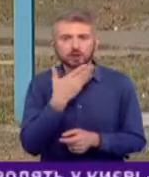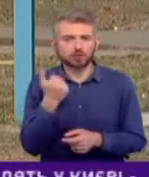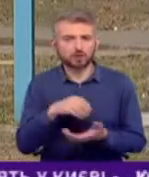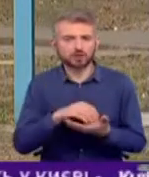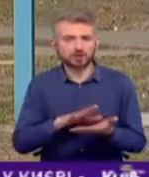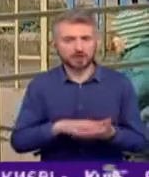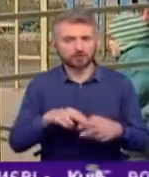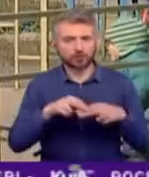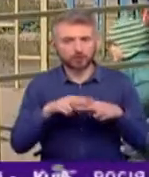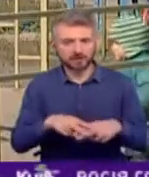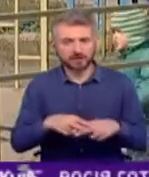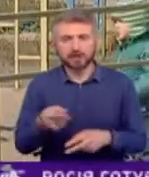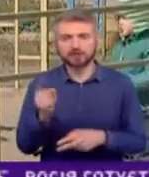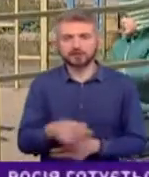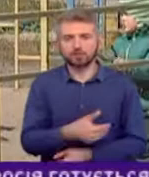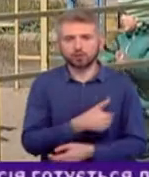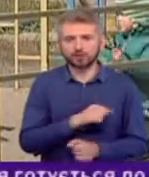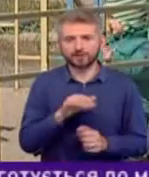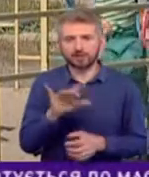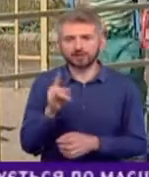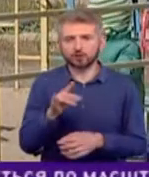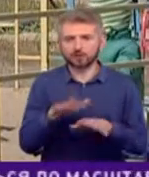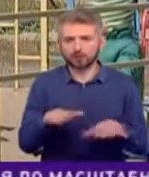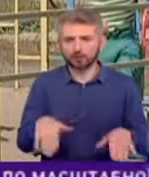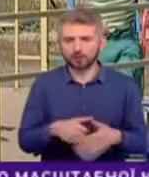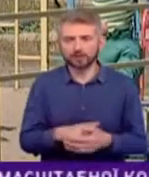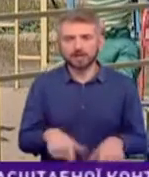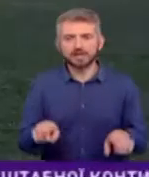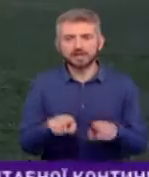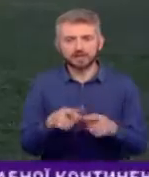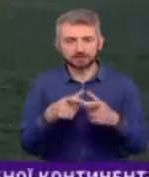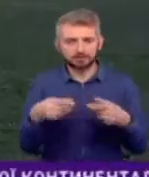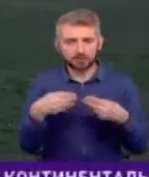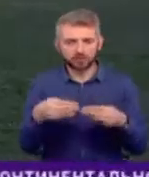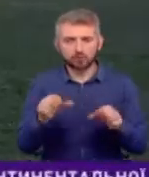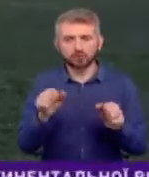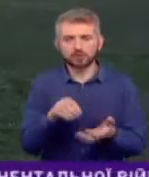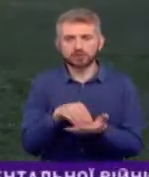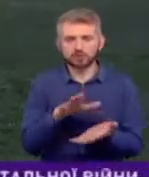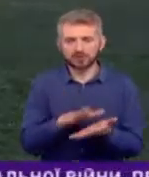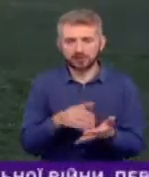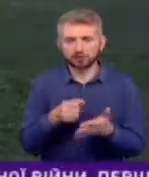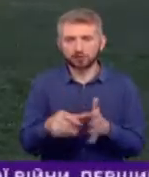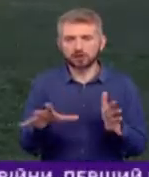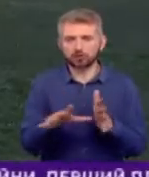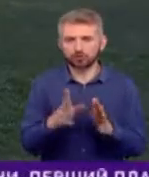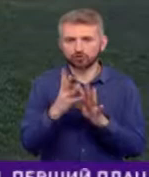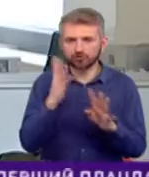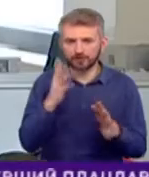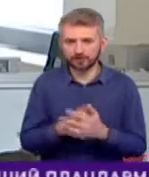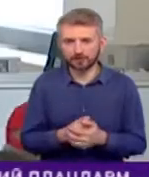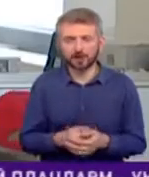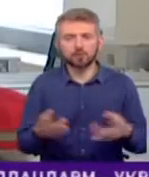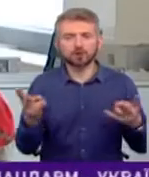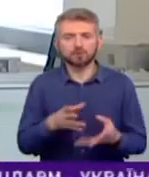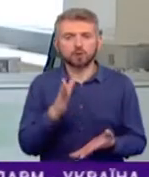реєстрацію у столиці, втім хочуть віддати дитину у садок. З таким пластиком можна записатись до електронної черги.